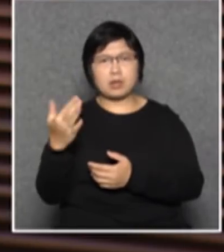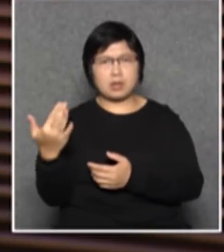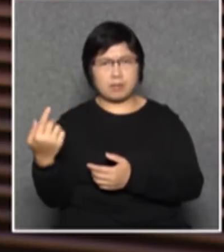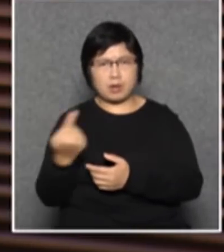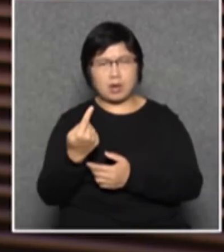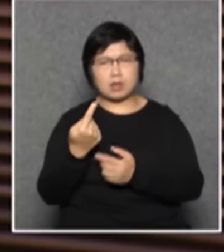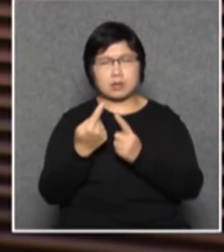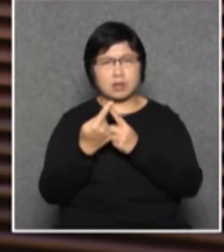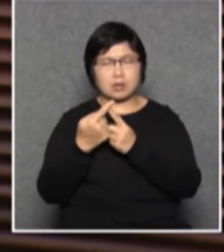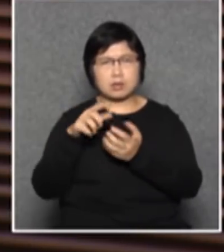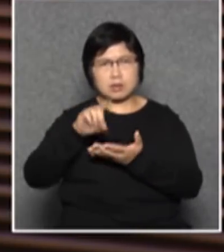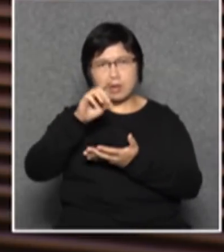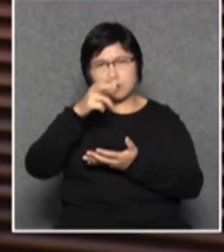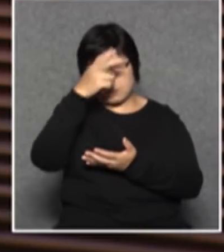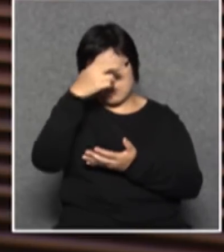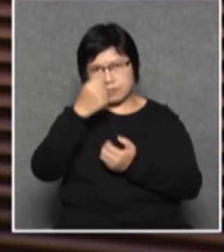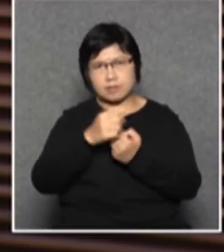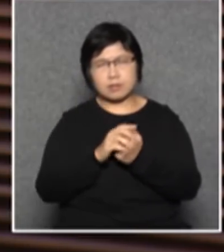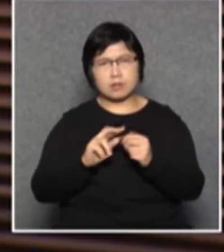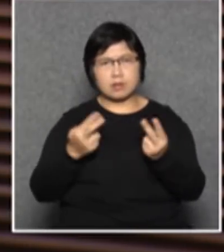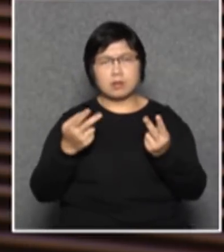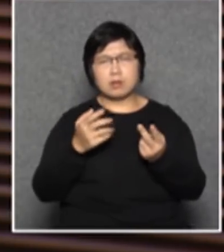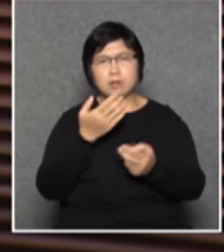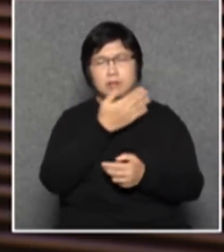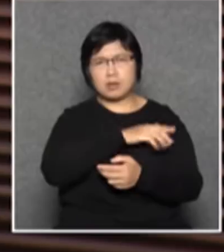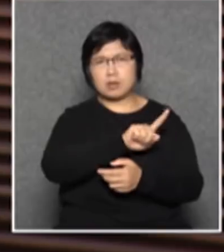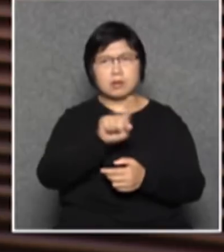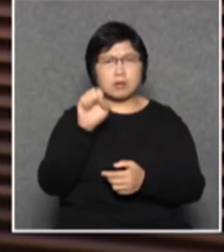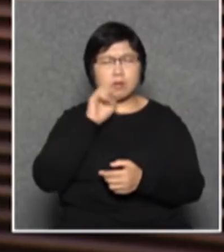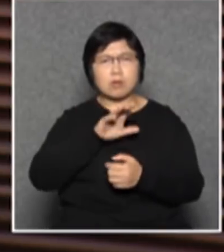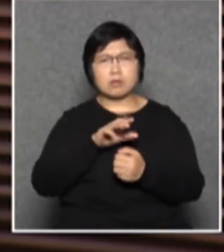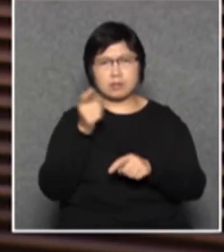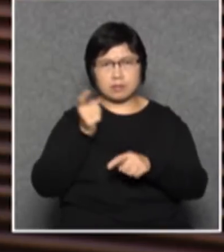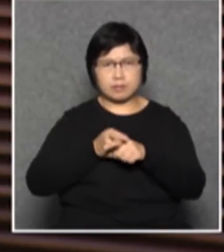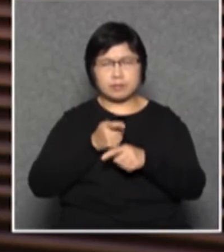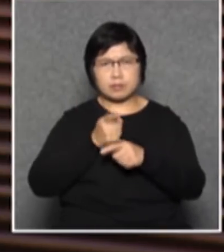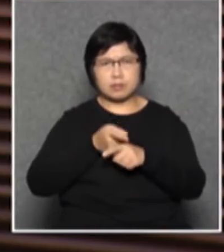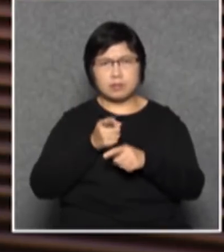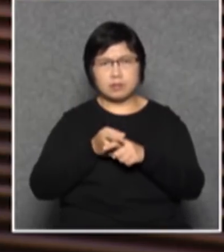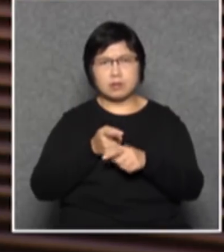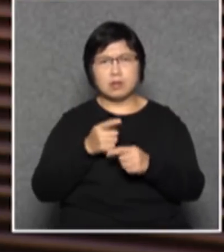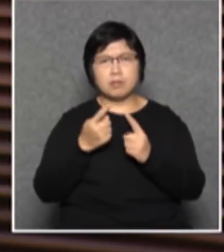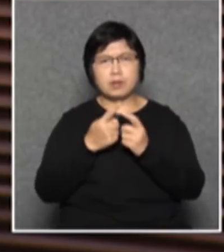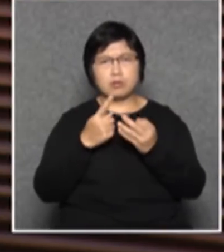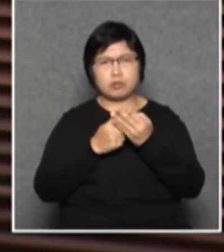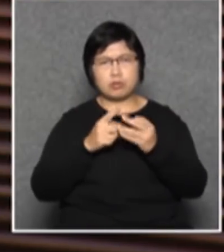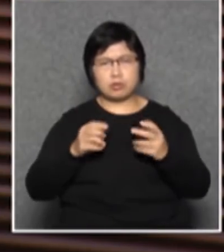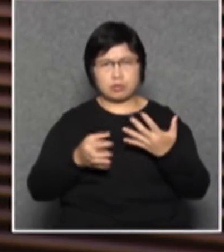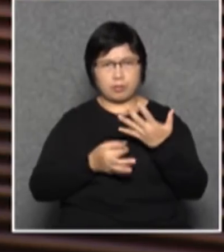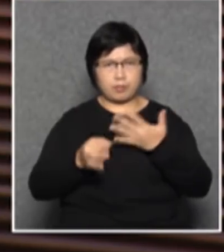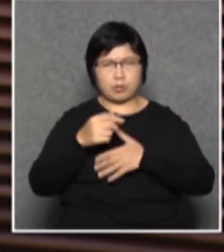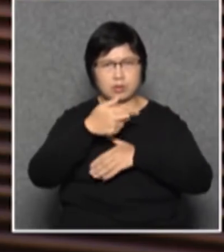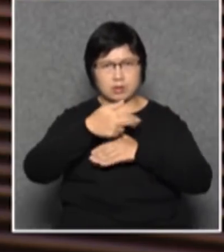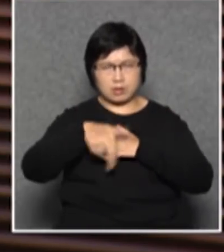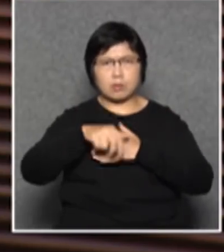出來，這個改變無論大家怎樣說，本身是一個實實在在民主的進步方案。況